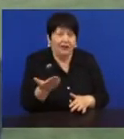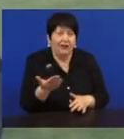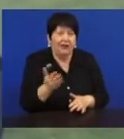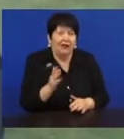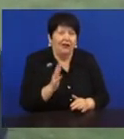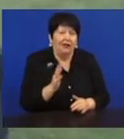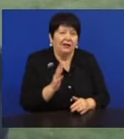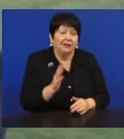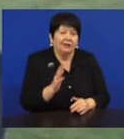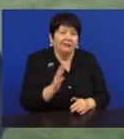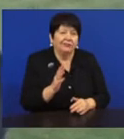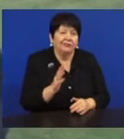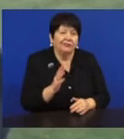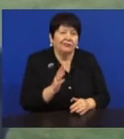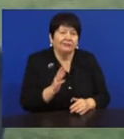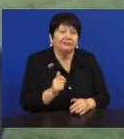spirit civic și